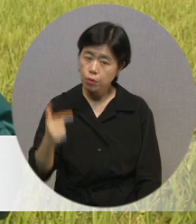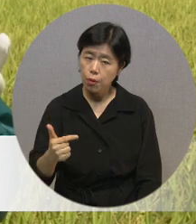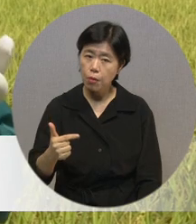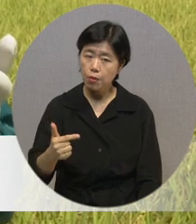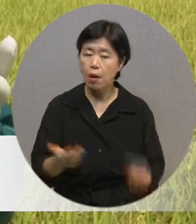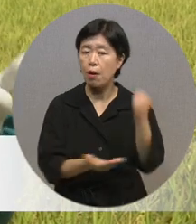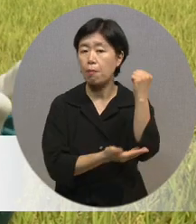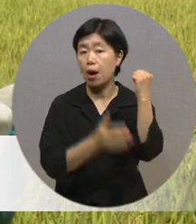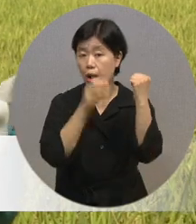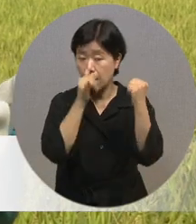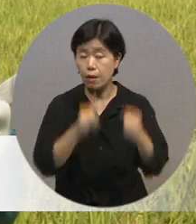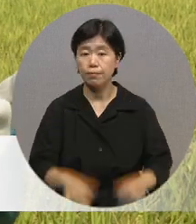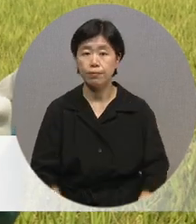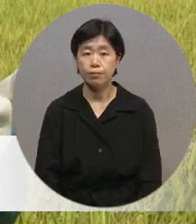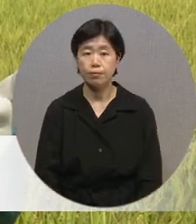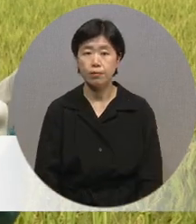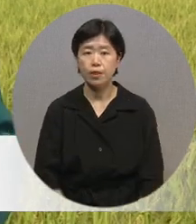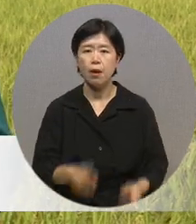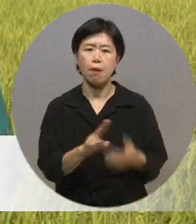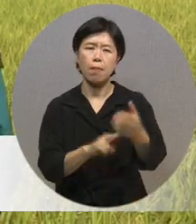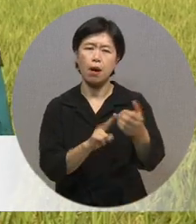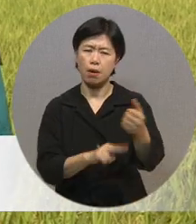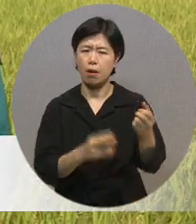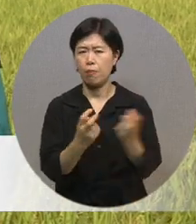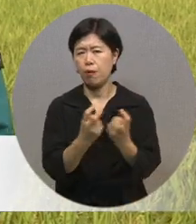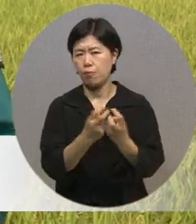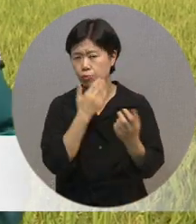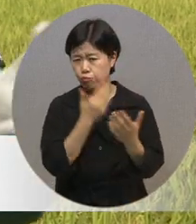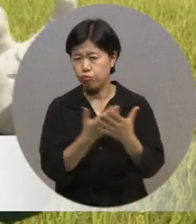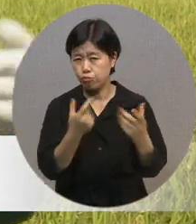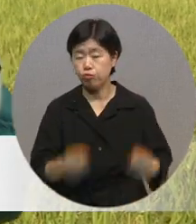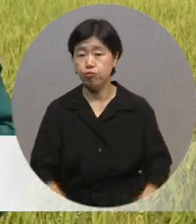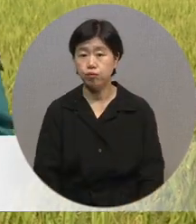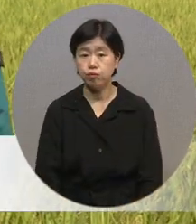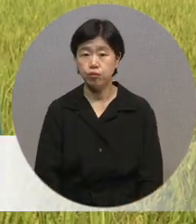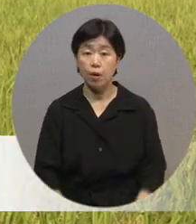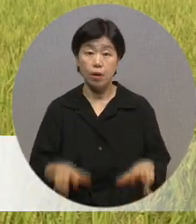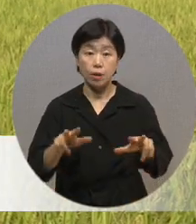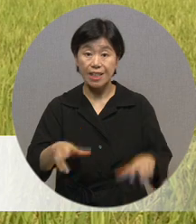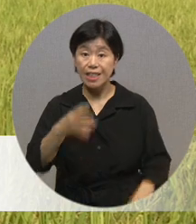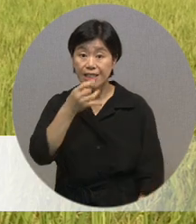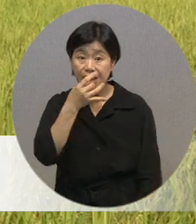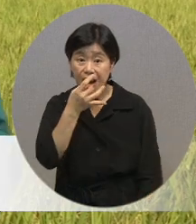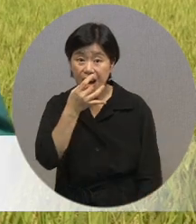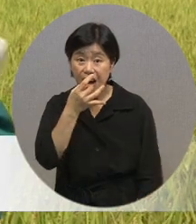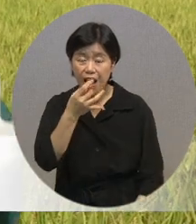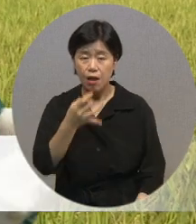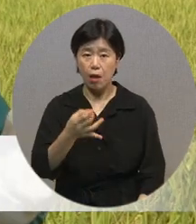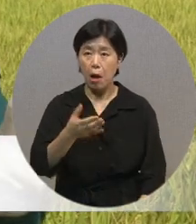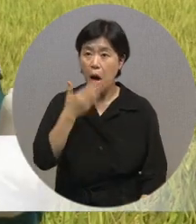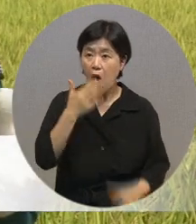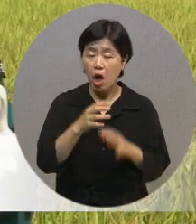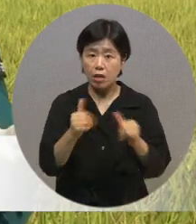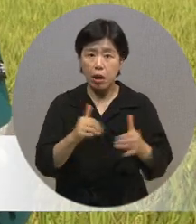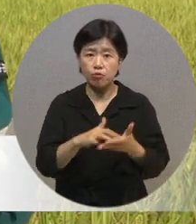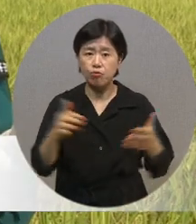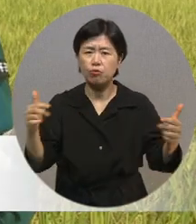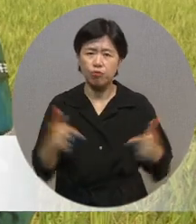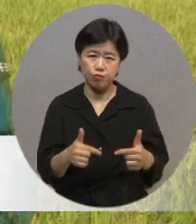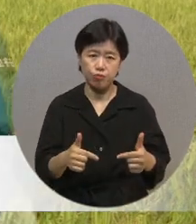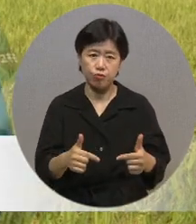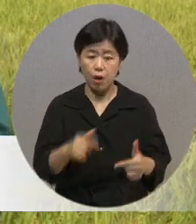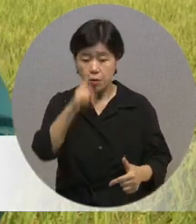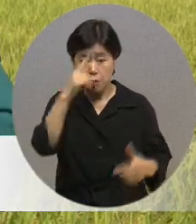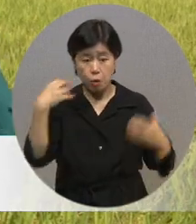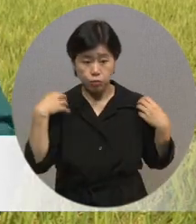우선은 판로개척이 가장 중요하거든요. 그래서 우리 지금 쌀 소비는 계속 줄고 정부 수매도 줄고 이런